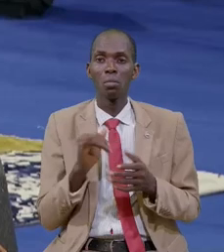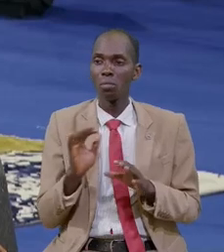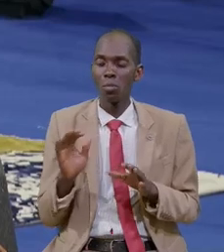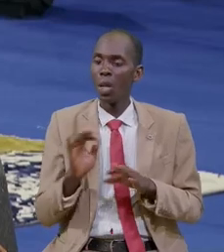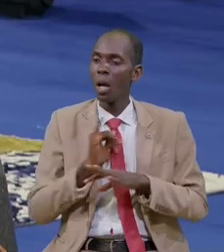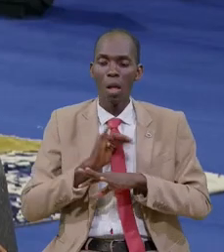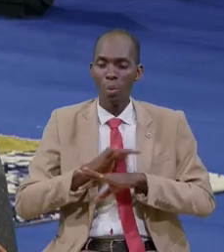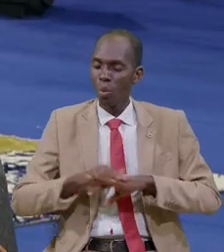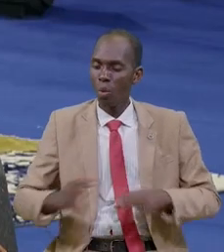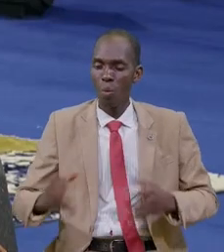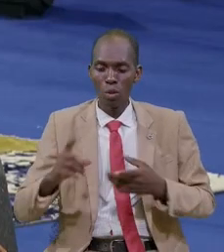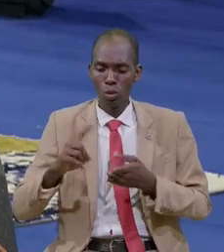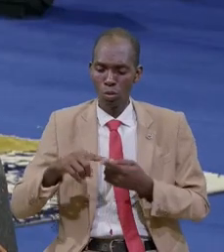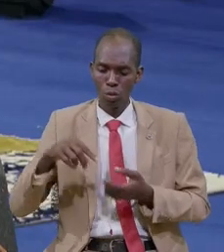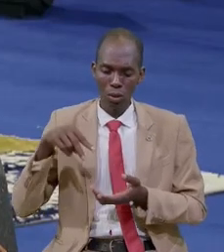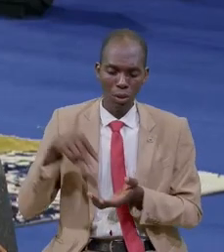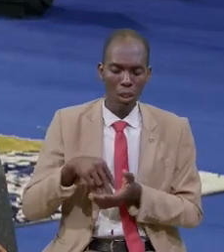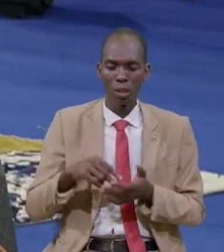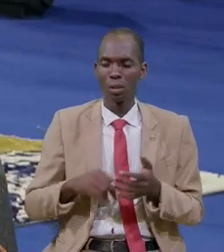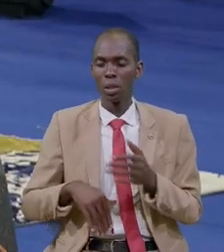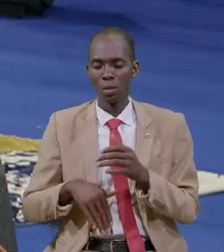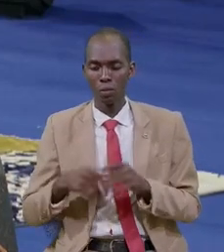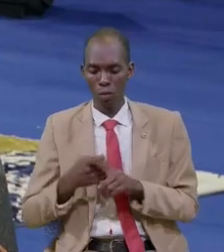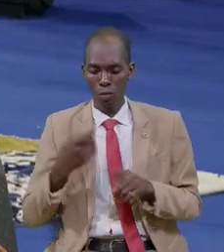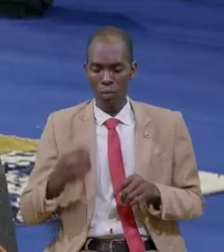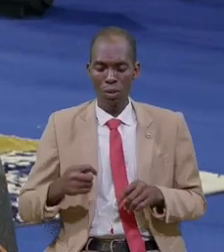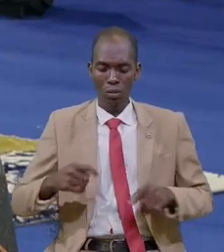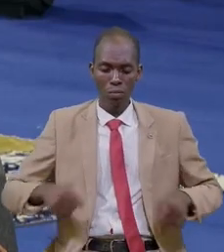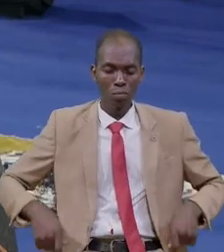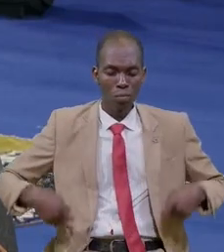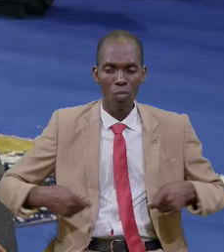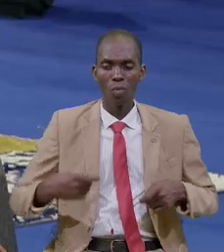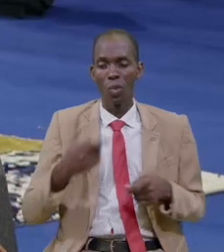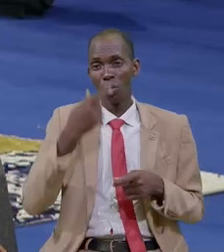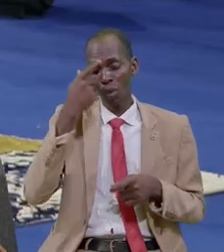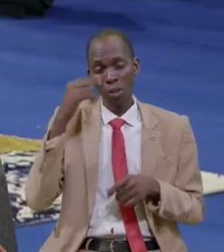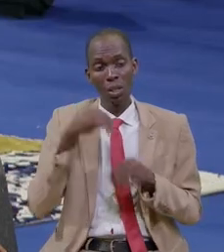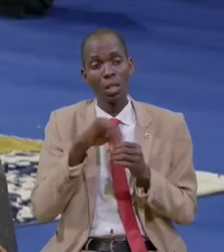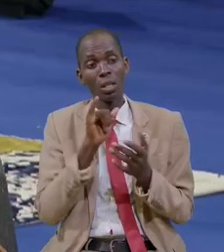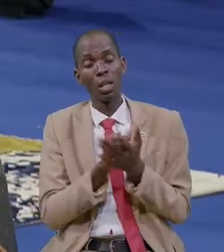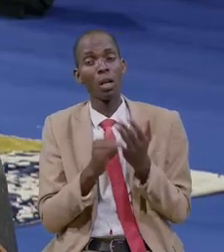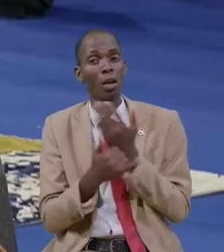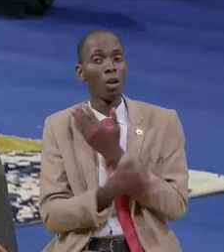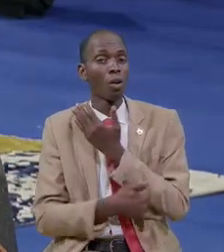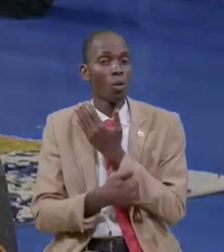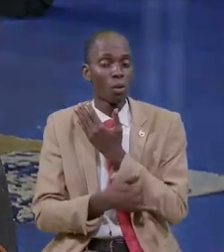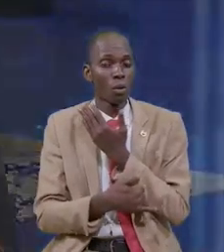pas me lever du fauteuil roulant. Pourquoi? Parce que dans ce pays-là,